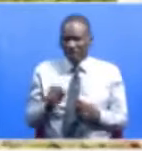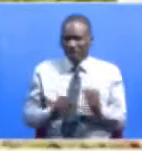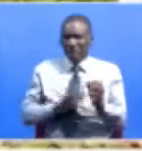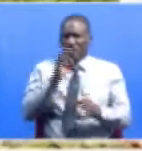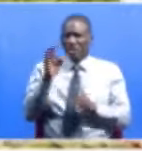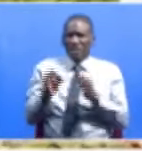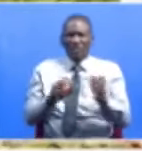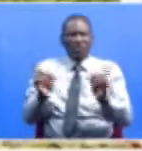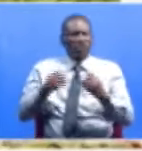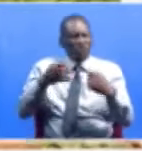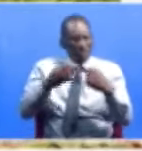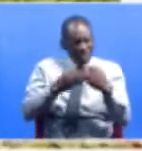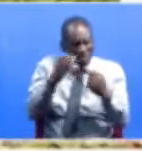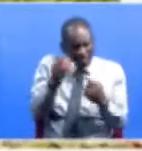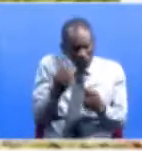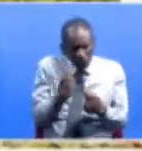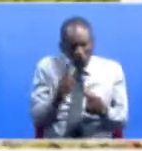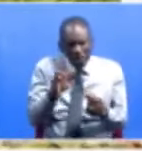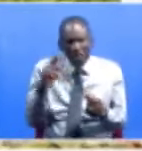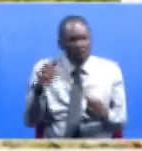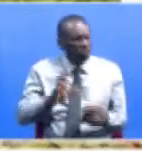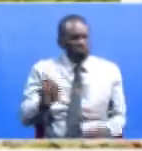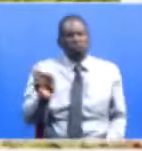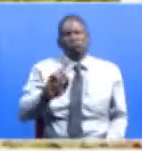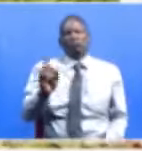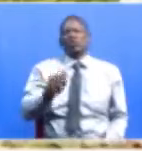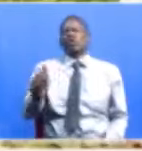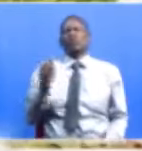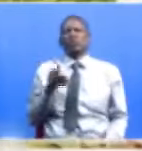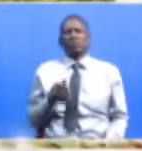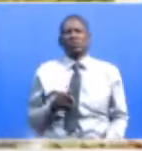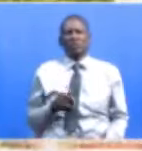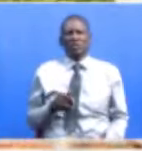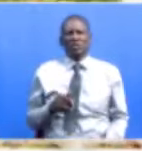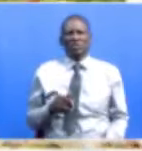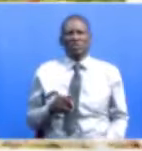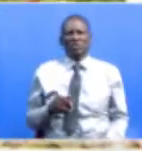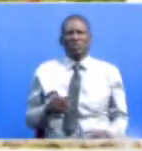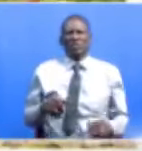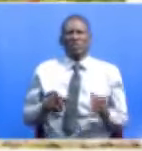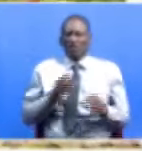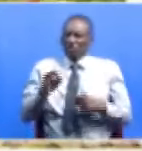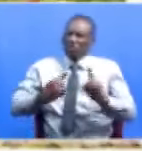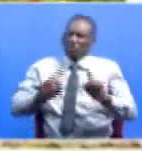8, apana. Ikiwa siyo 8, apana.